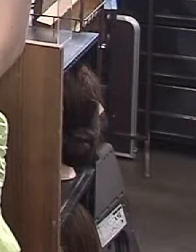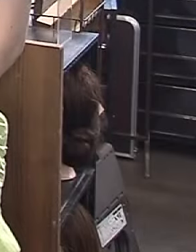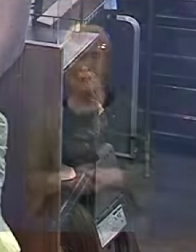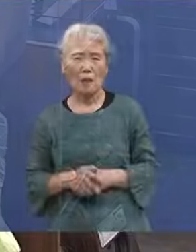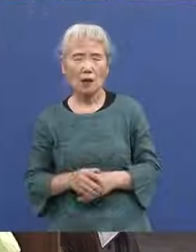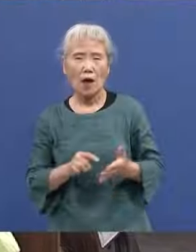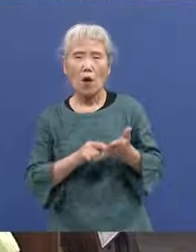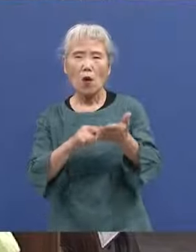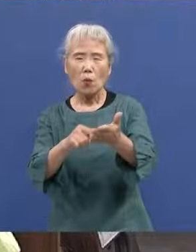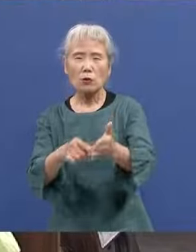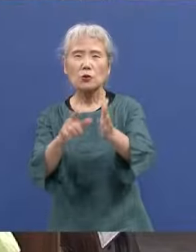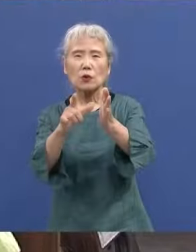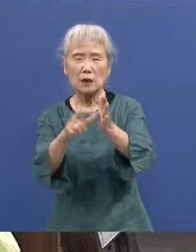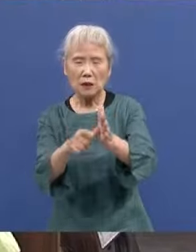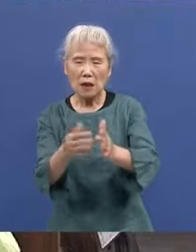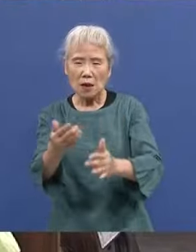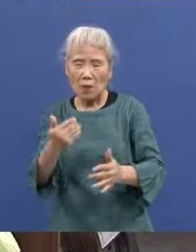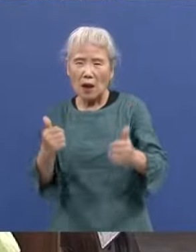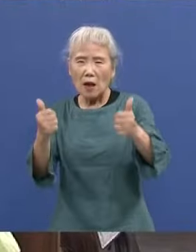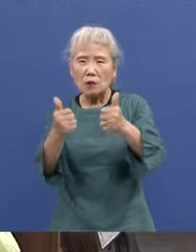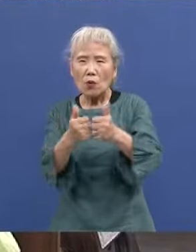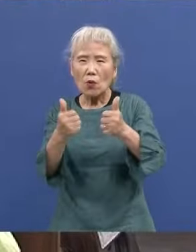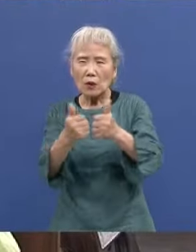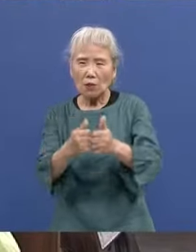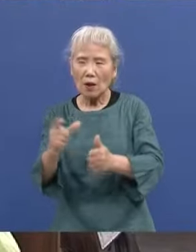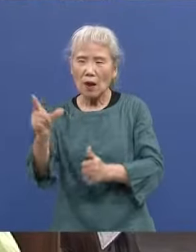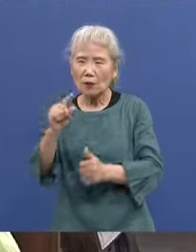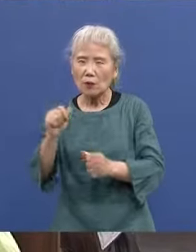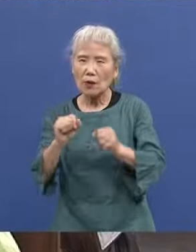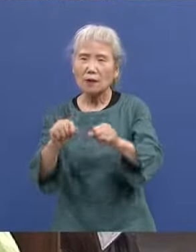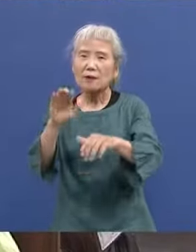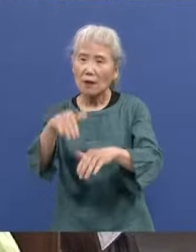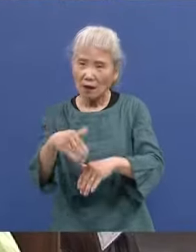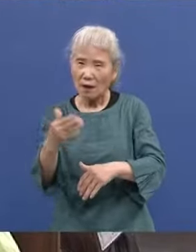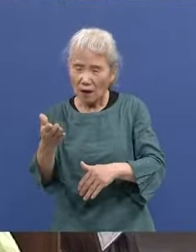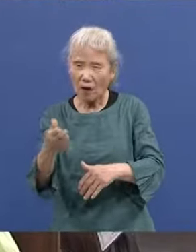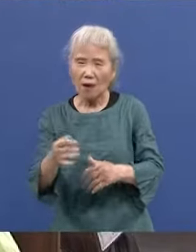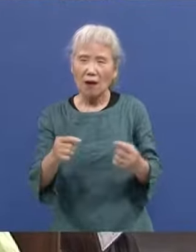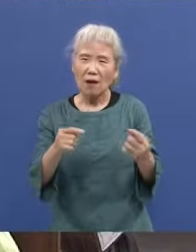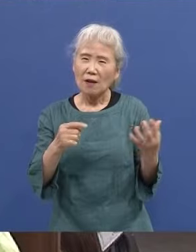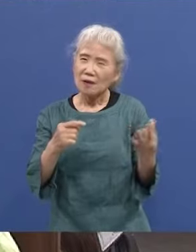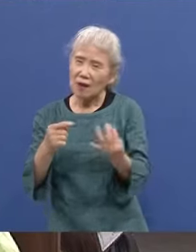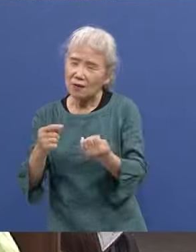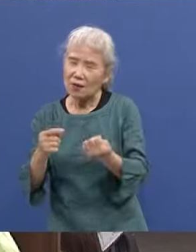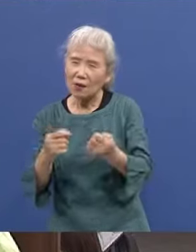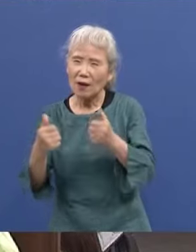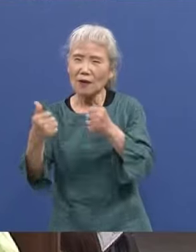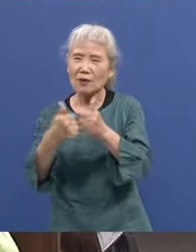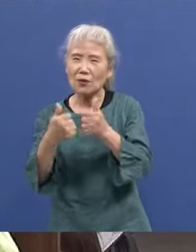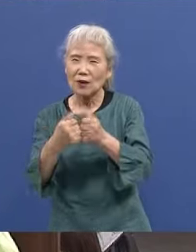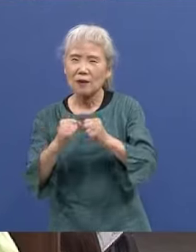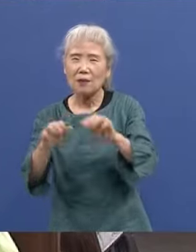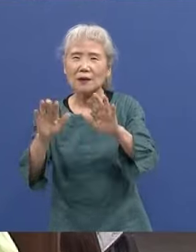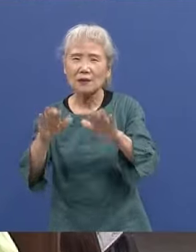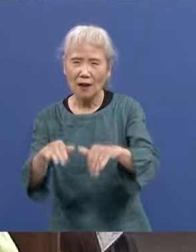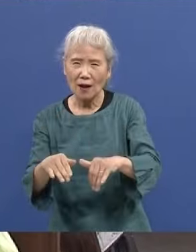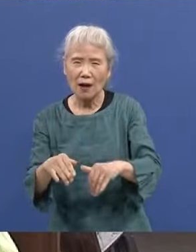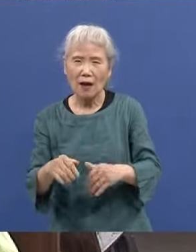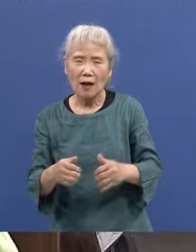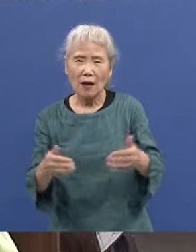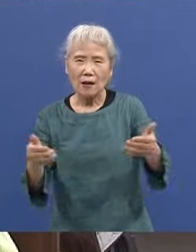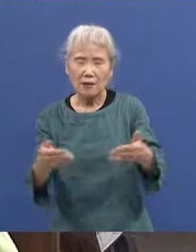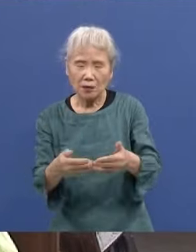応募するにあたって事前相談などは利用されたりしましたか？ はい、何度か利用させていただきました。特に事業